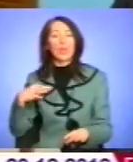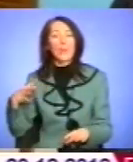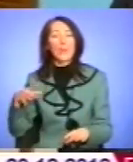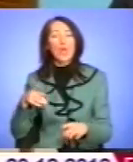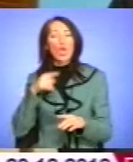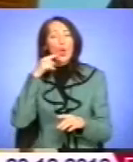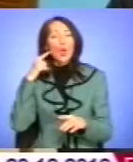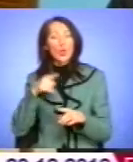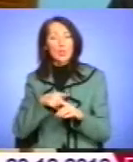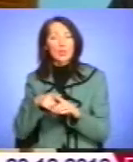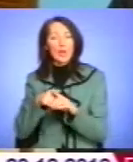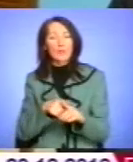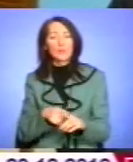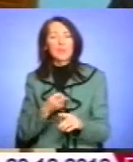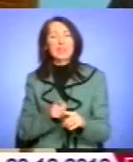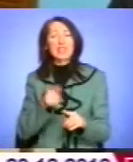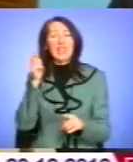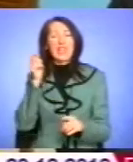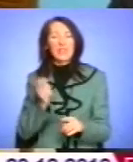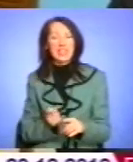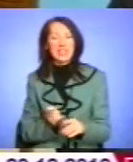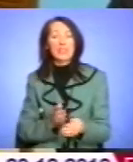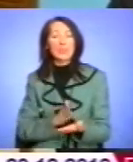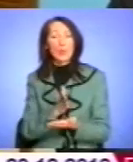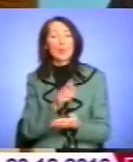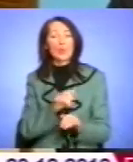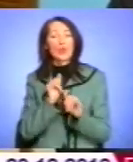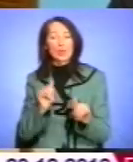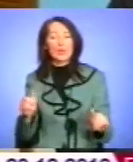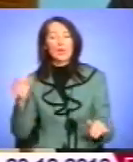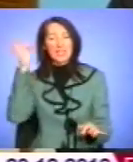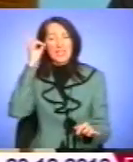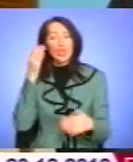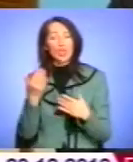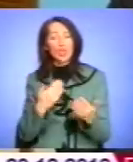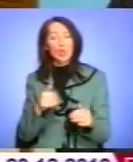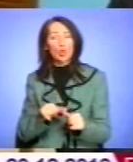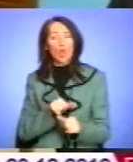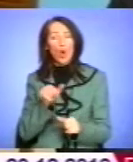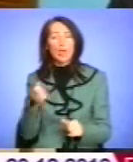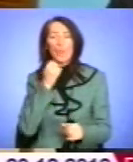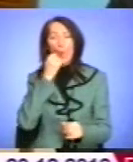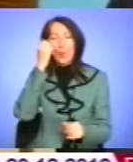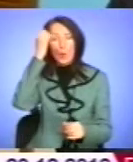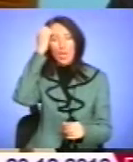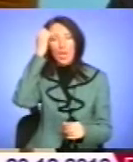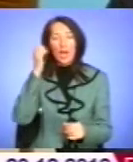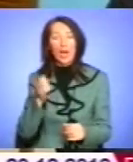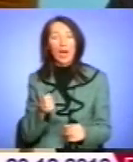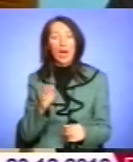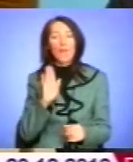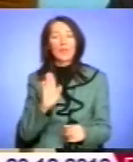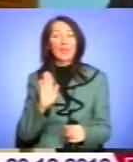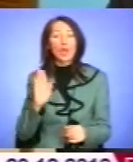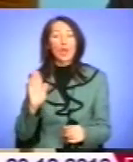Цей візит був для цього спрямований, щоб розвивати згадані стосунки. І окрема подяка Валентину